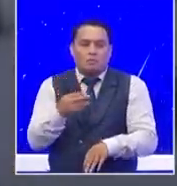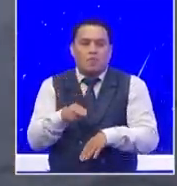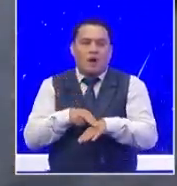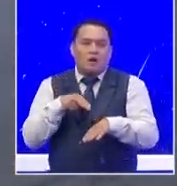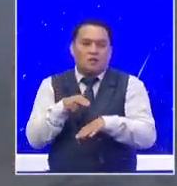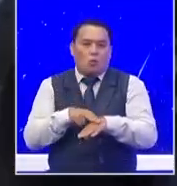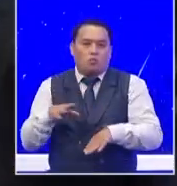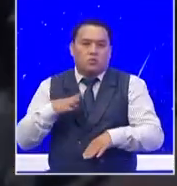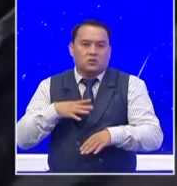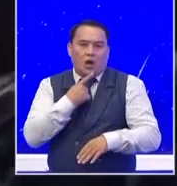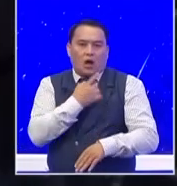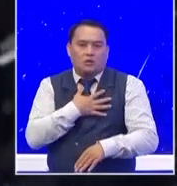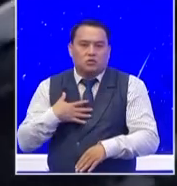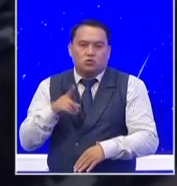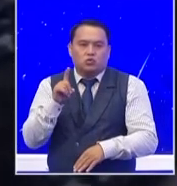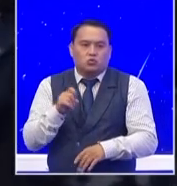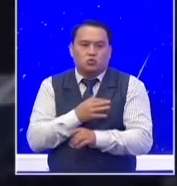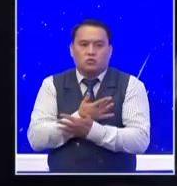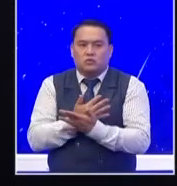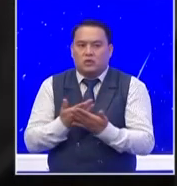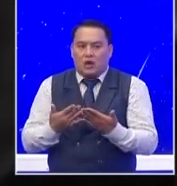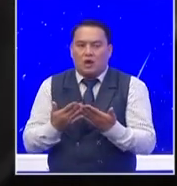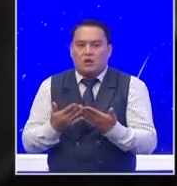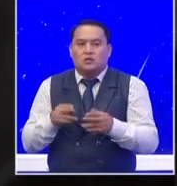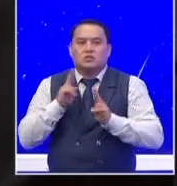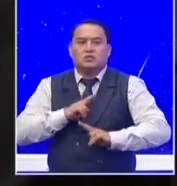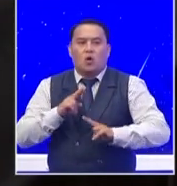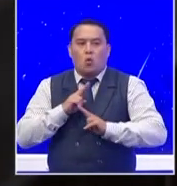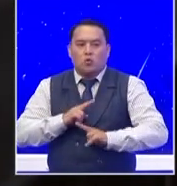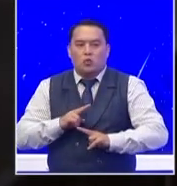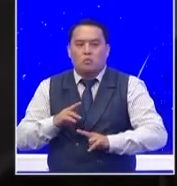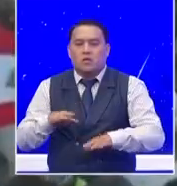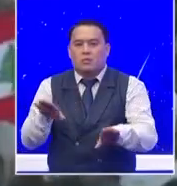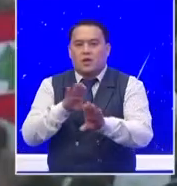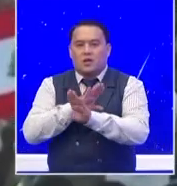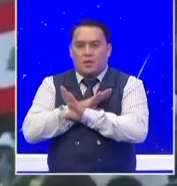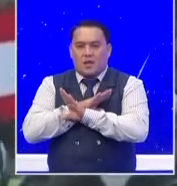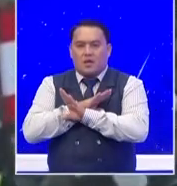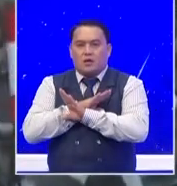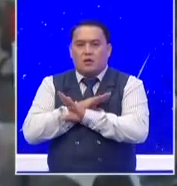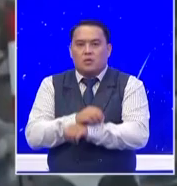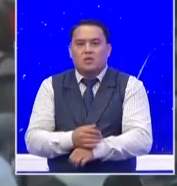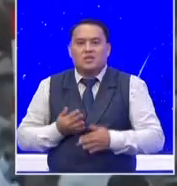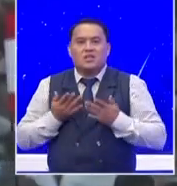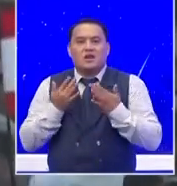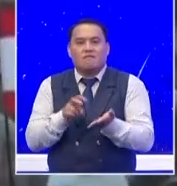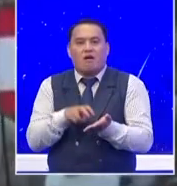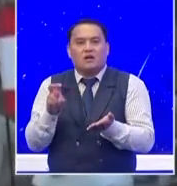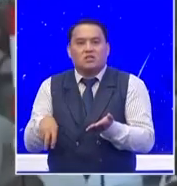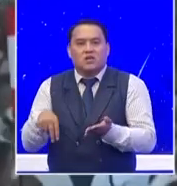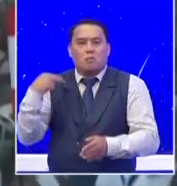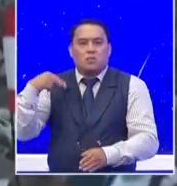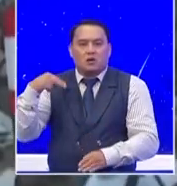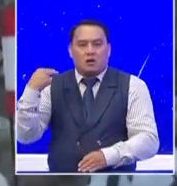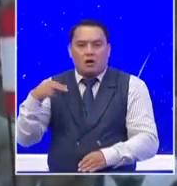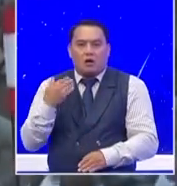правоохранительными органами пострадали сотни демонстрантов. Один сотрудник силовых структур погиб. Протестующие требуют отставки президента